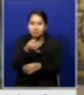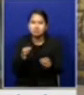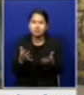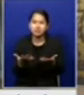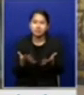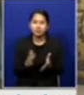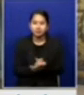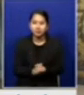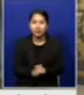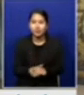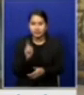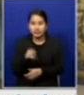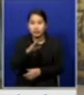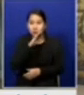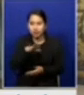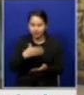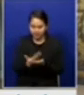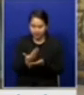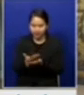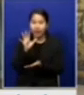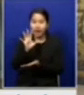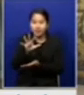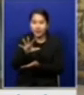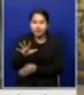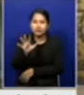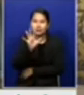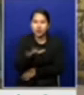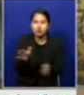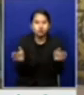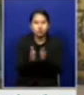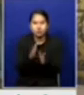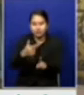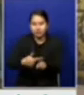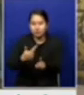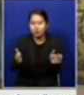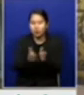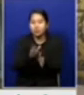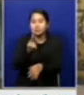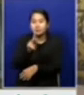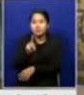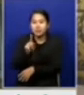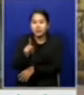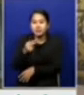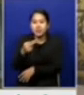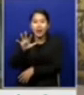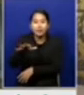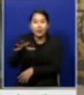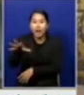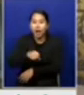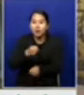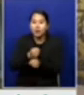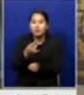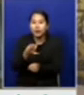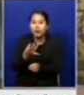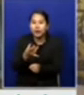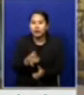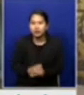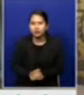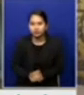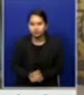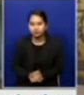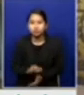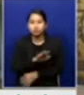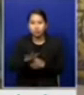เดือน 15,000 ท่านทราบไหมครับว่าเอาไปทำอะไรเป็นที่ประจักษ์ชัดว่าเอาไปทำอะไ